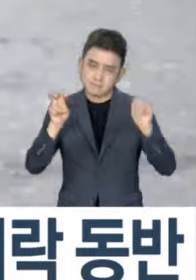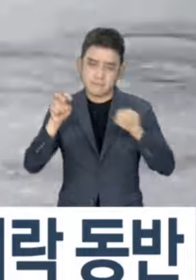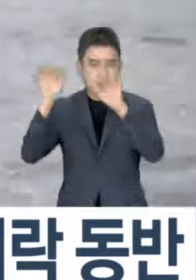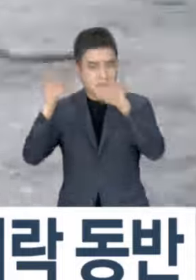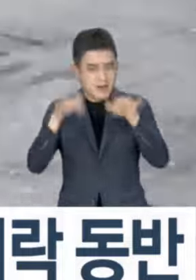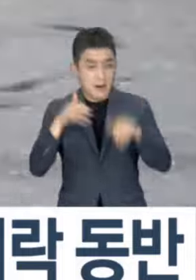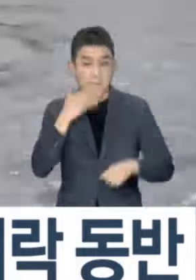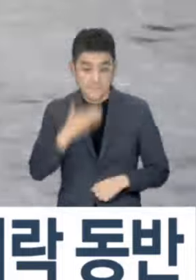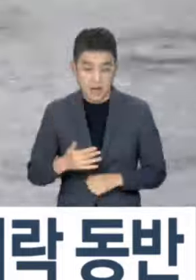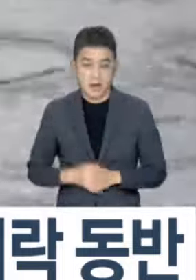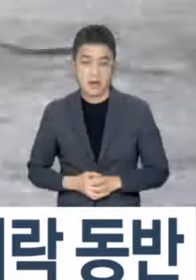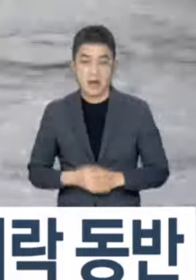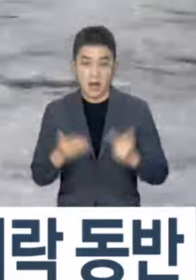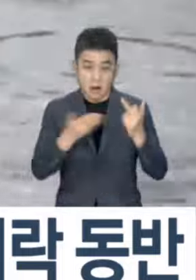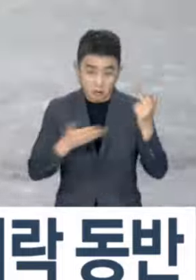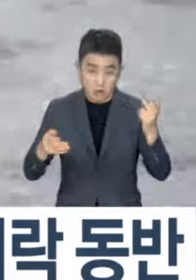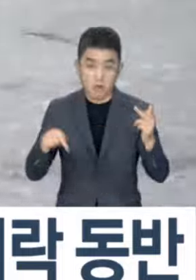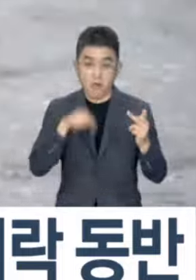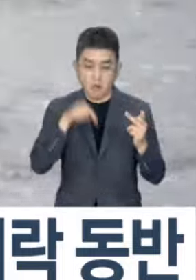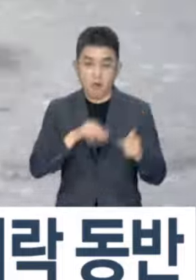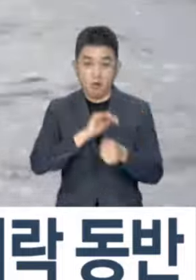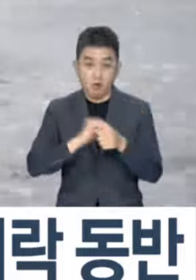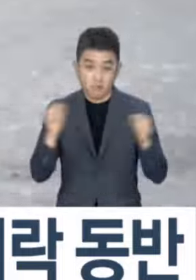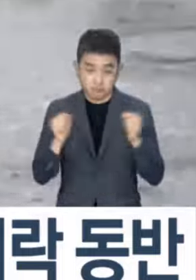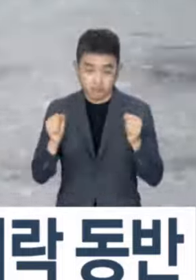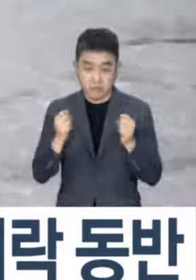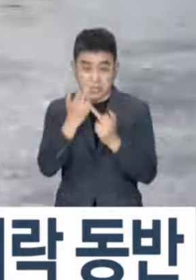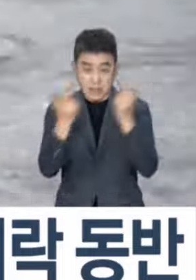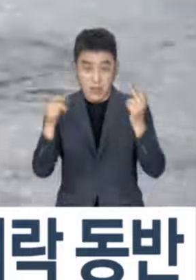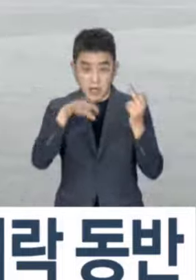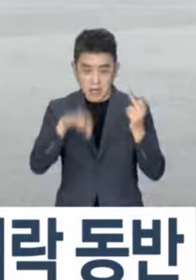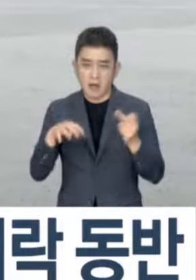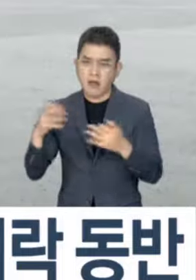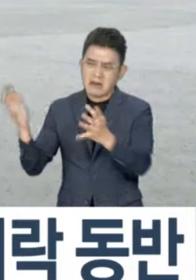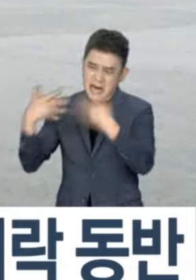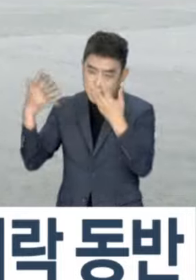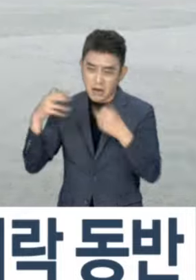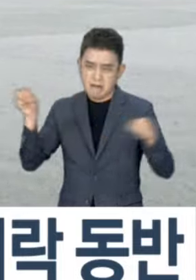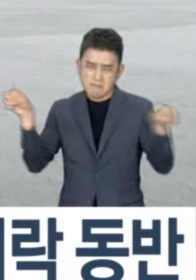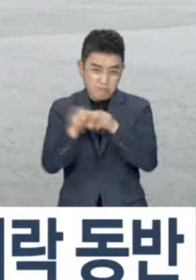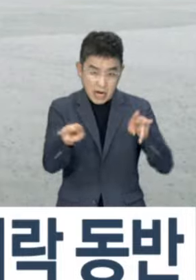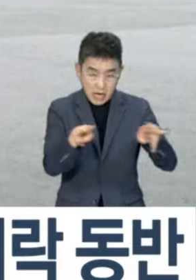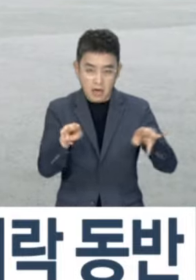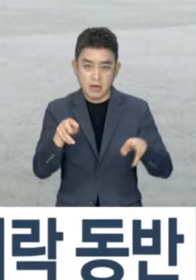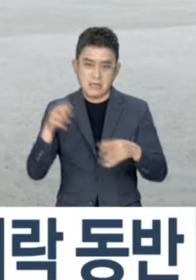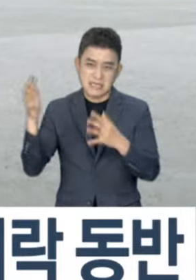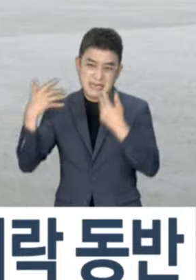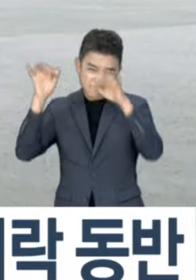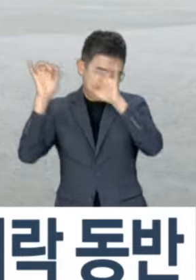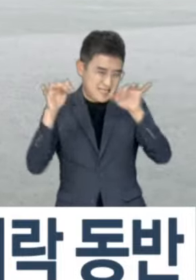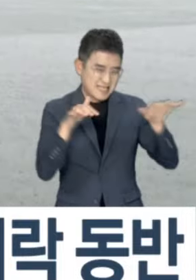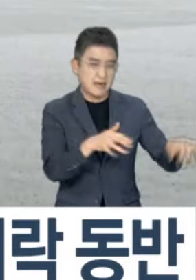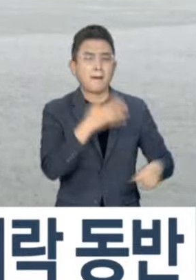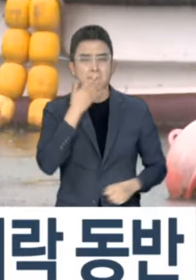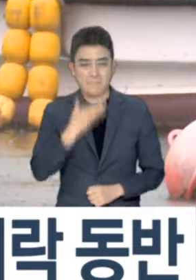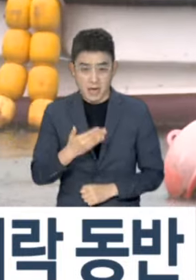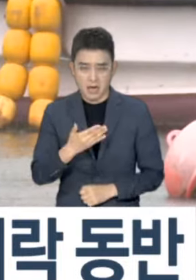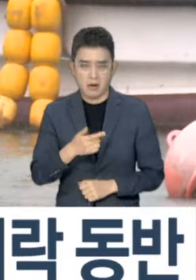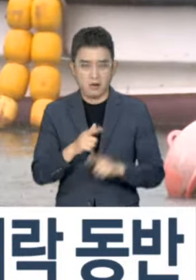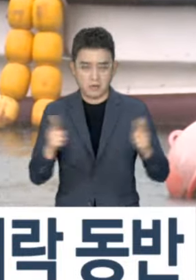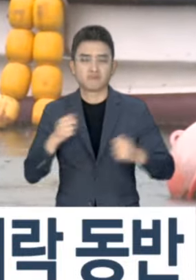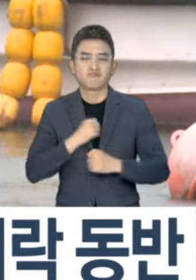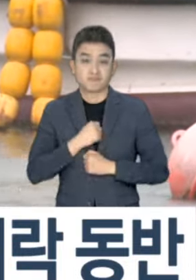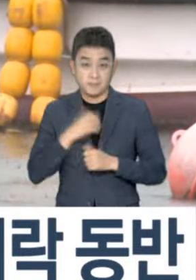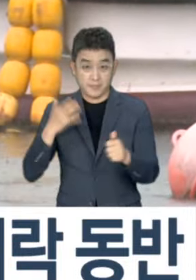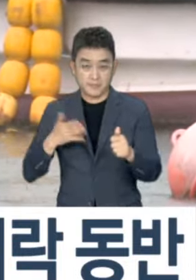예상되는데요. 강원 내륙과 산지, 경북을 중심으로는 돌풍과 함께 천둥벼락을 동반한 강한 비가 내리는 곳이 있겠으니